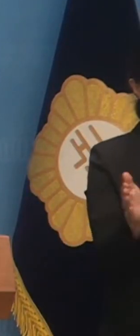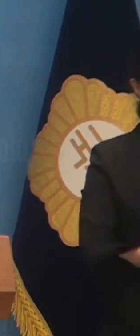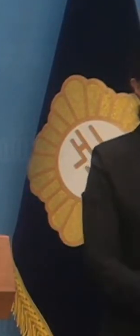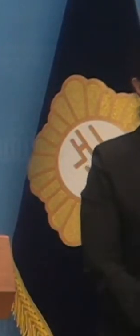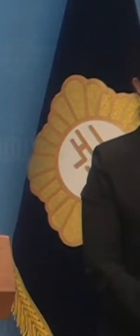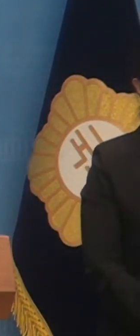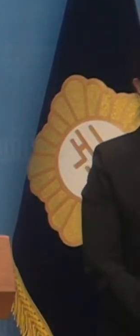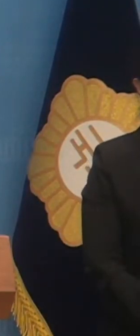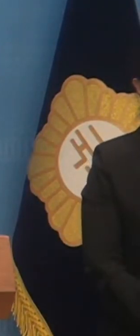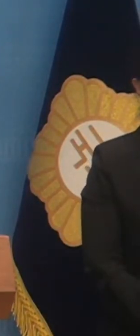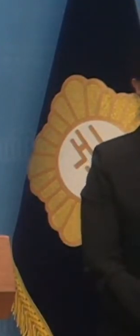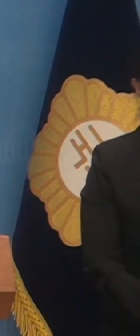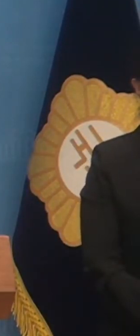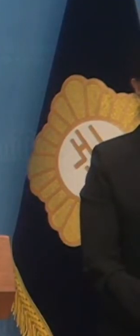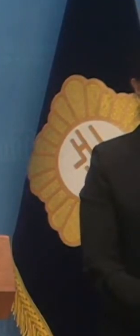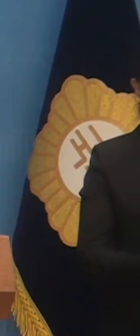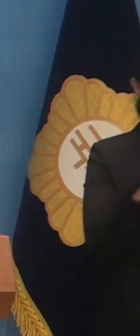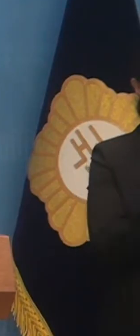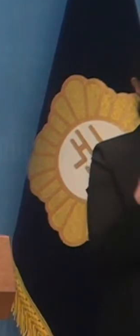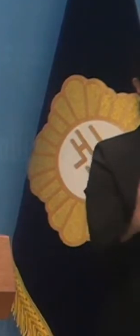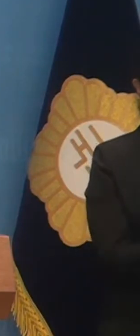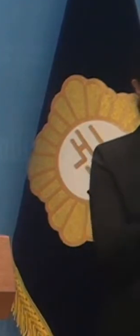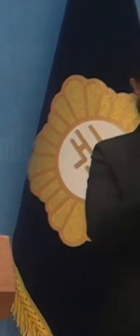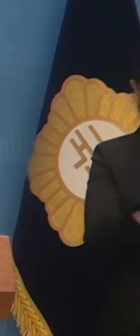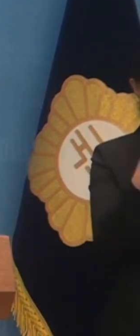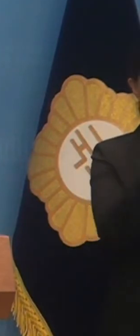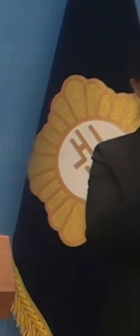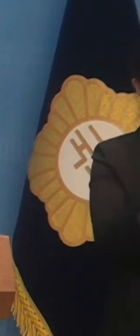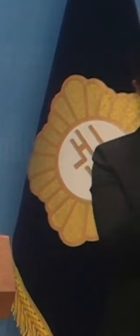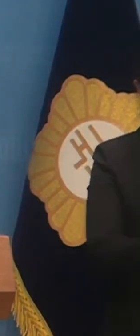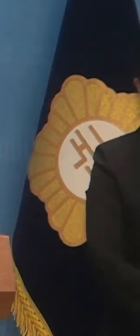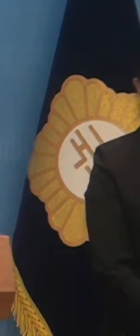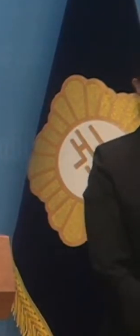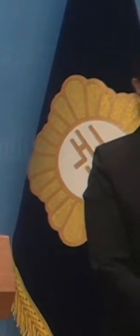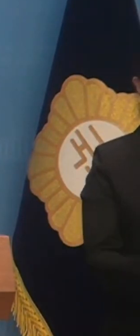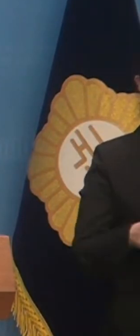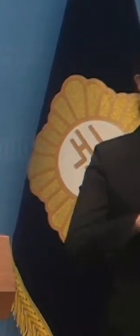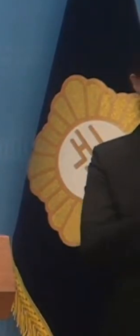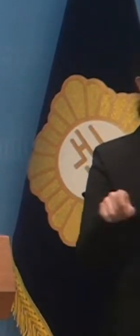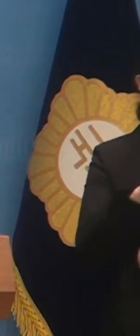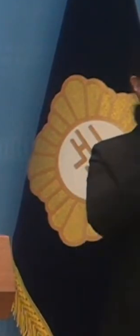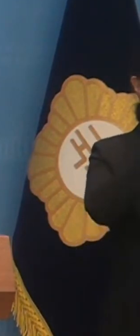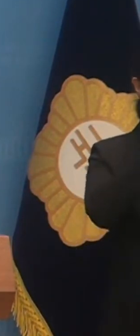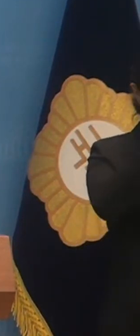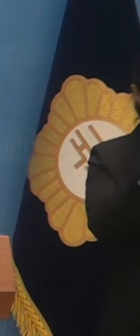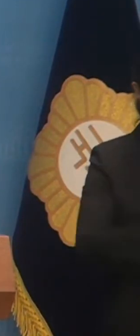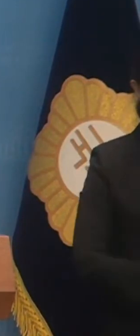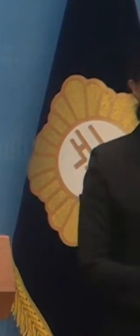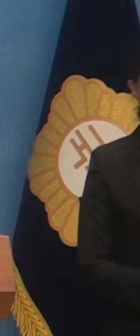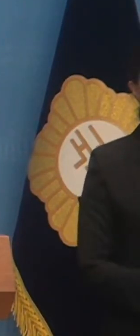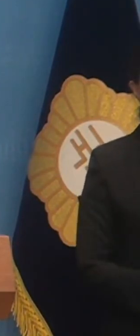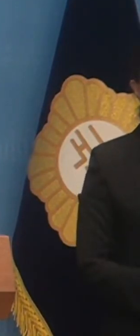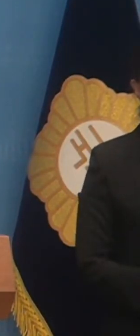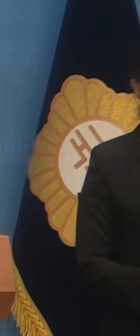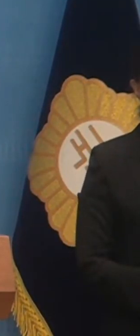드리겠습니다. 최저임금 11,500원, 더는 미룰 수 없는 생존선입니다.